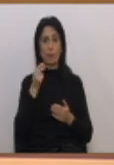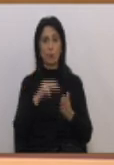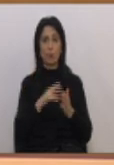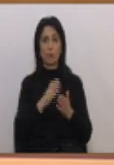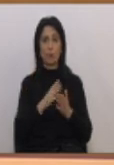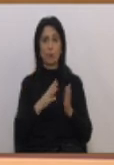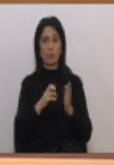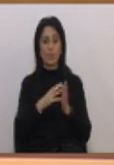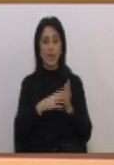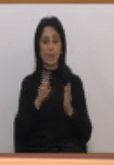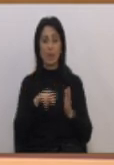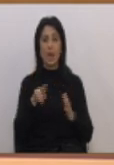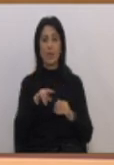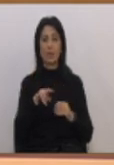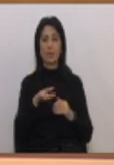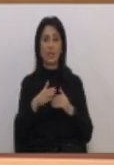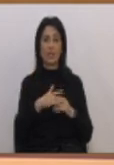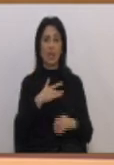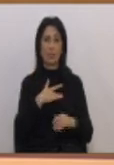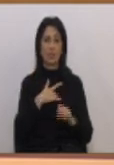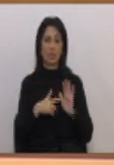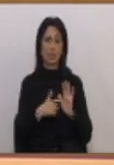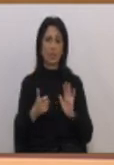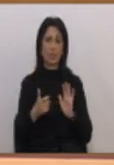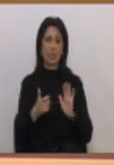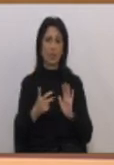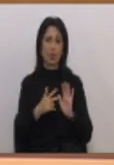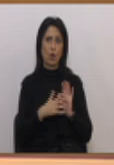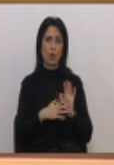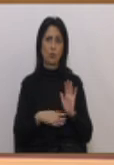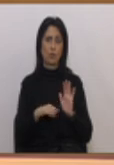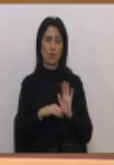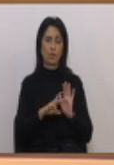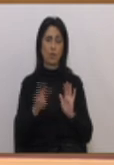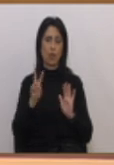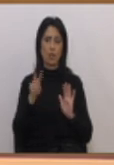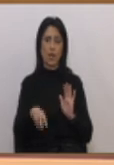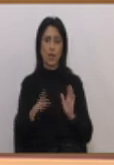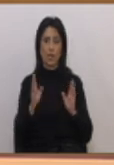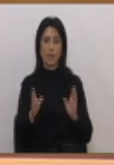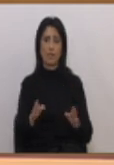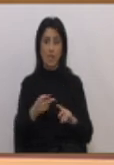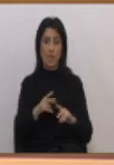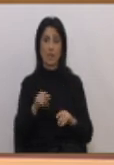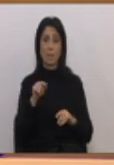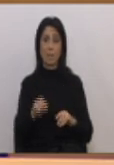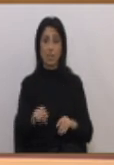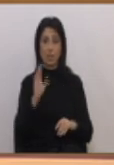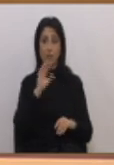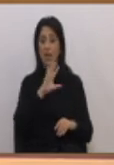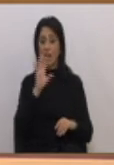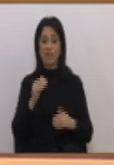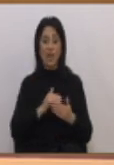gvak 19 miliard დაახლოებით 796 მილიონი ლარით განსაზღვრული. ეს მასში, როდესაც